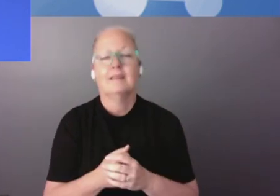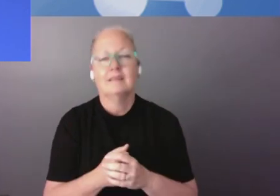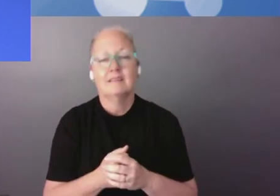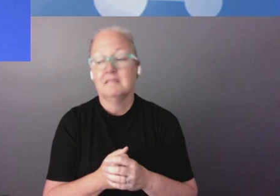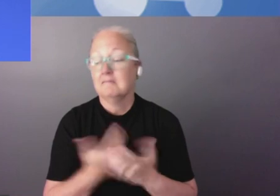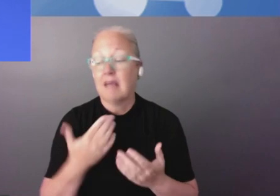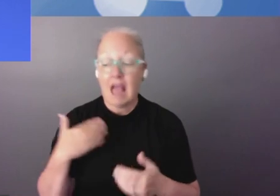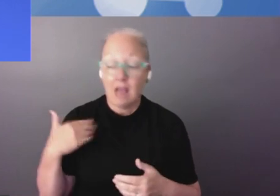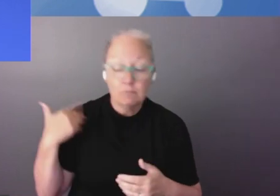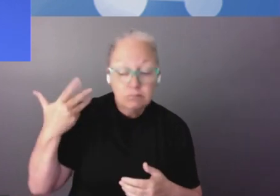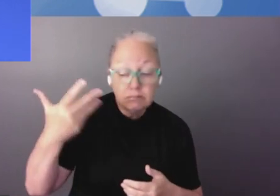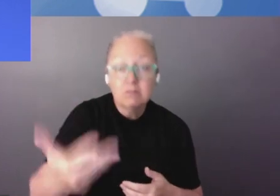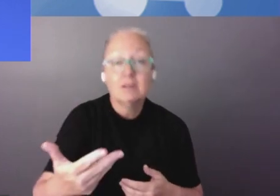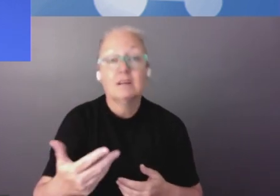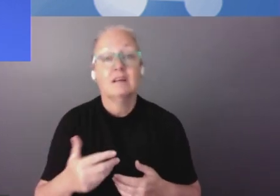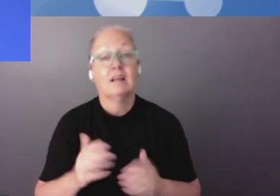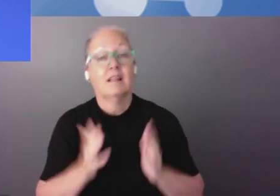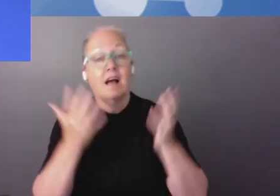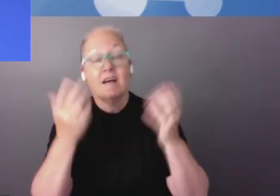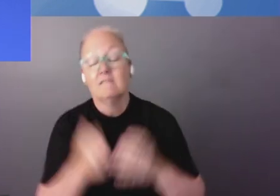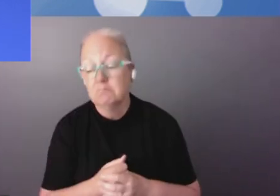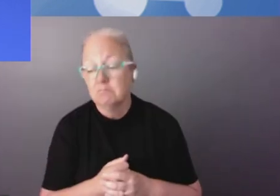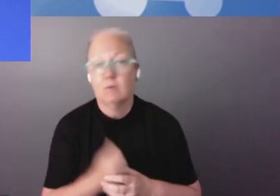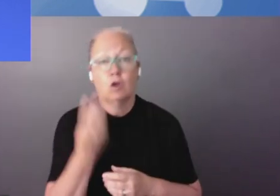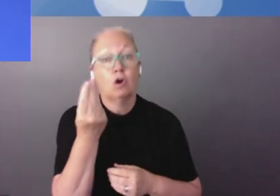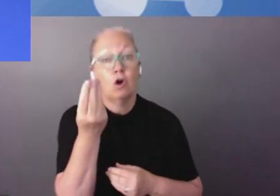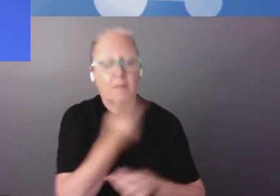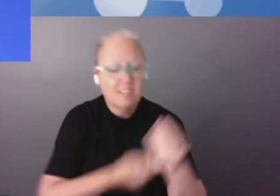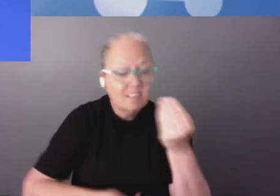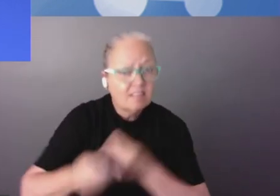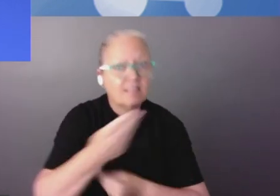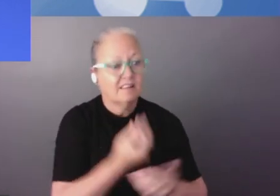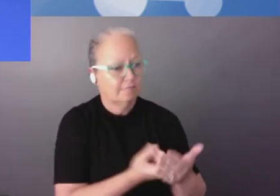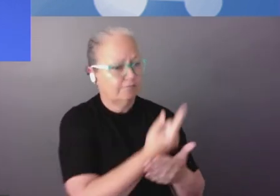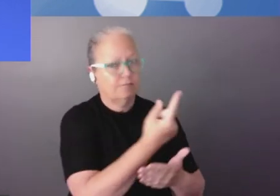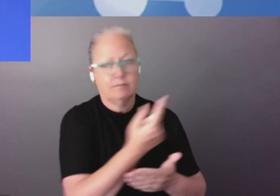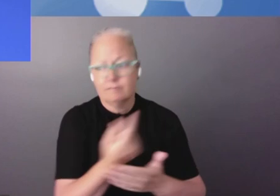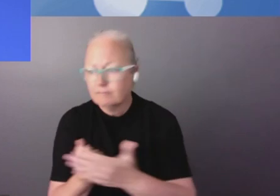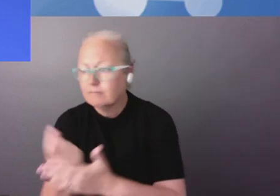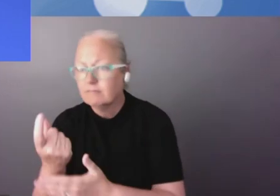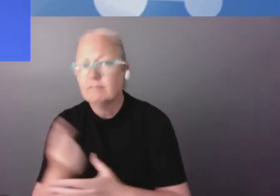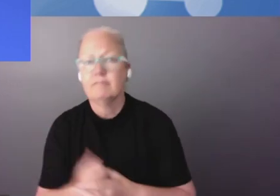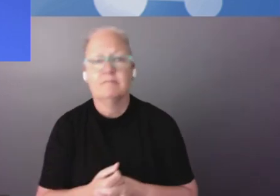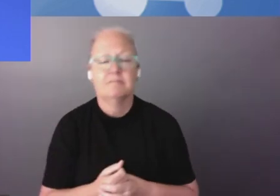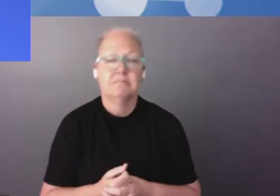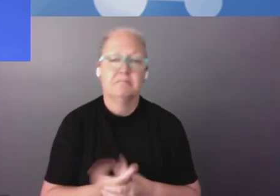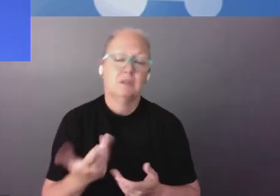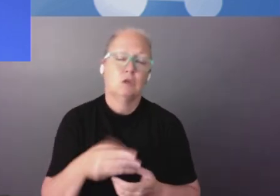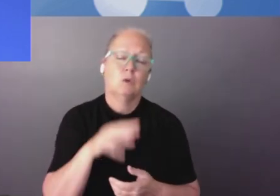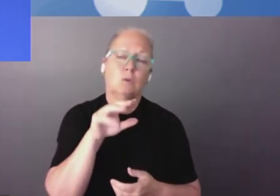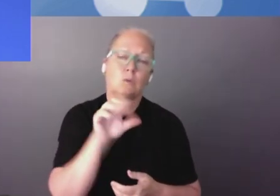gospodarką, z życiem gospodarczym, mediami społecznościowymi czy administracją